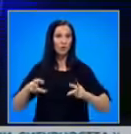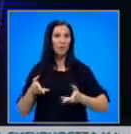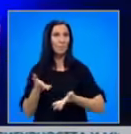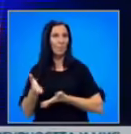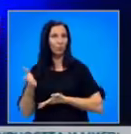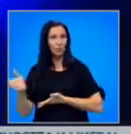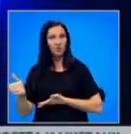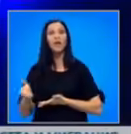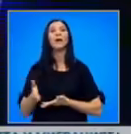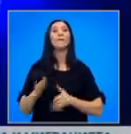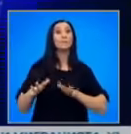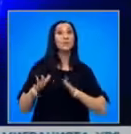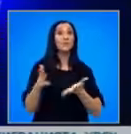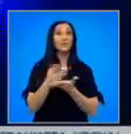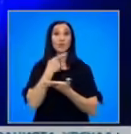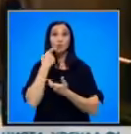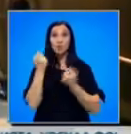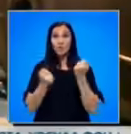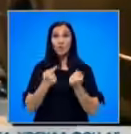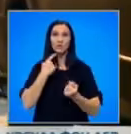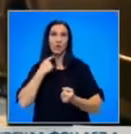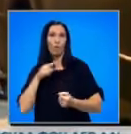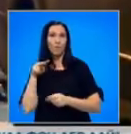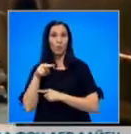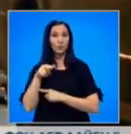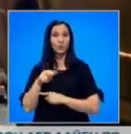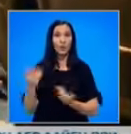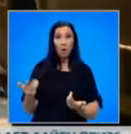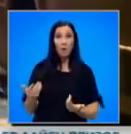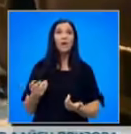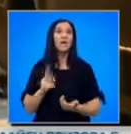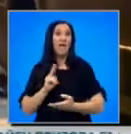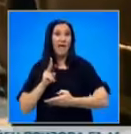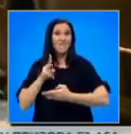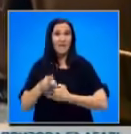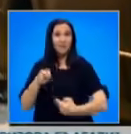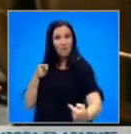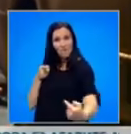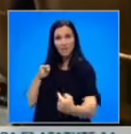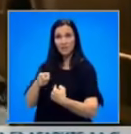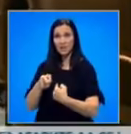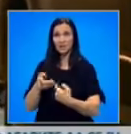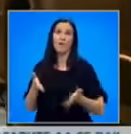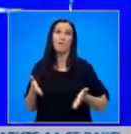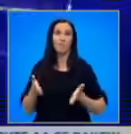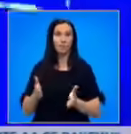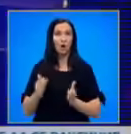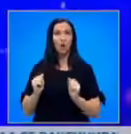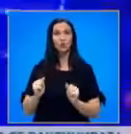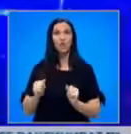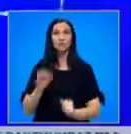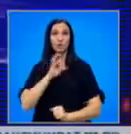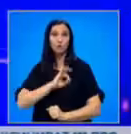се, че 19-годишният водач на колата е загубил контрол над превозното средство и е навлязъл в насрещното платно.